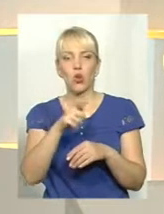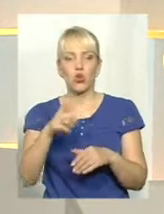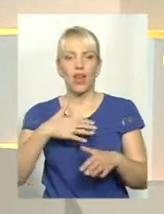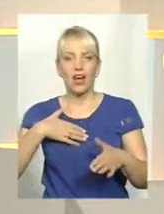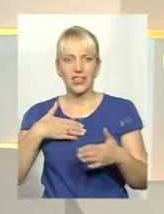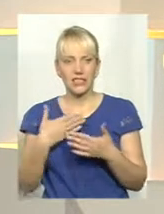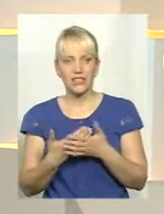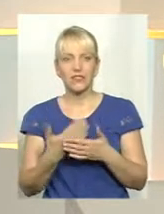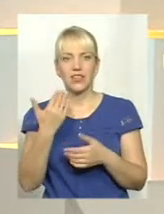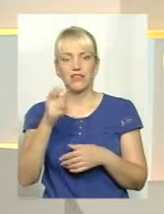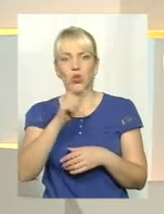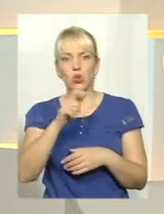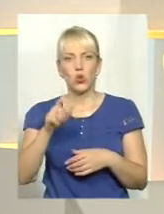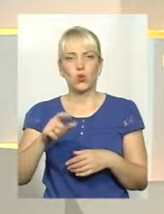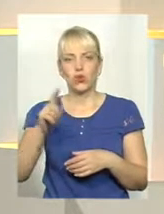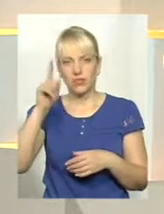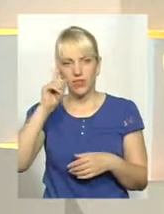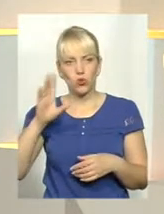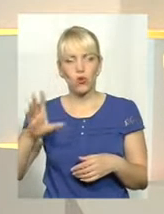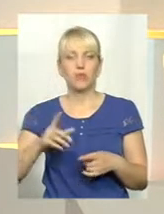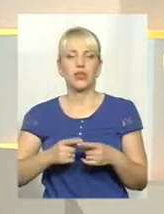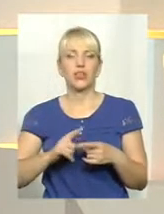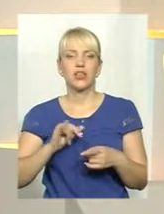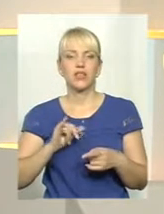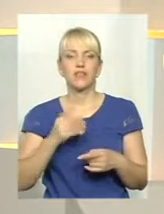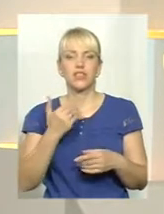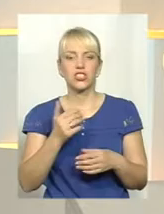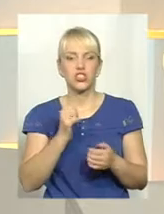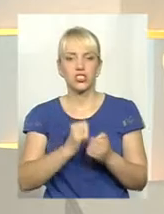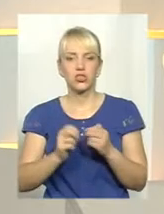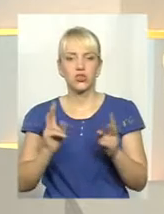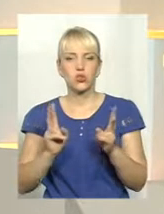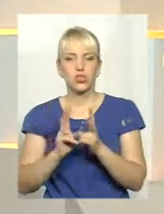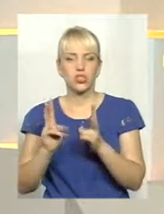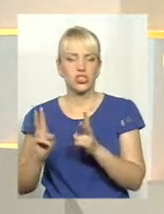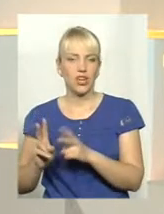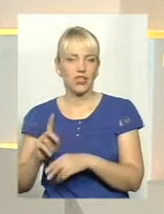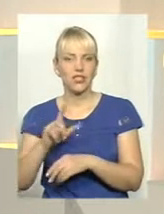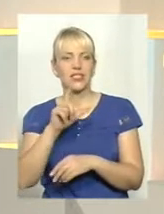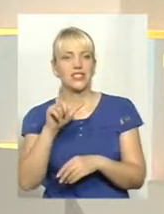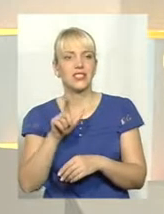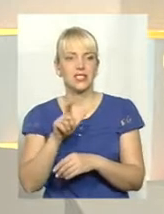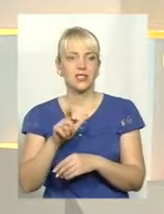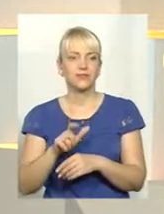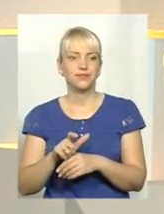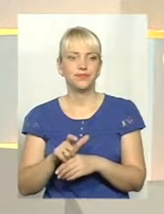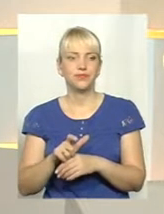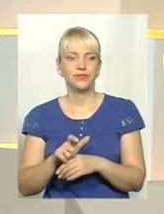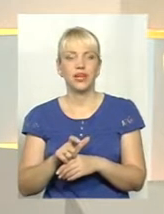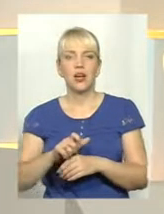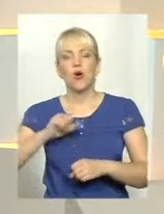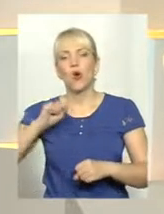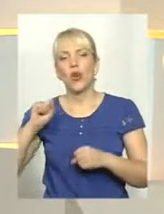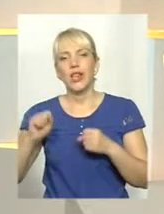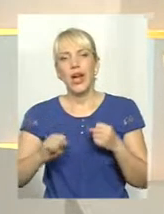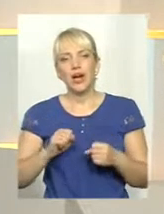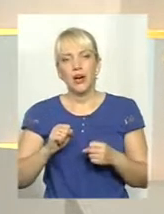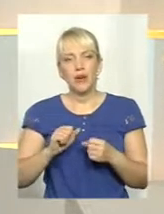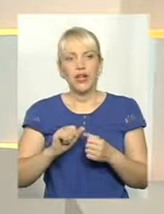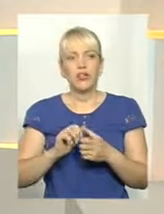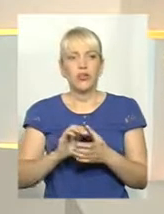я вибрав з перехрестя. З перехрестя. Скажіть, а на вашу думку, ви